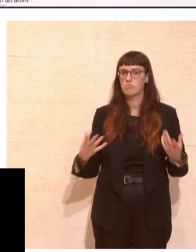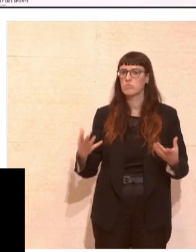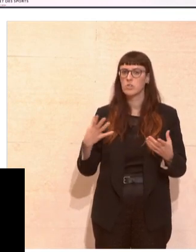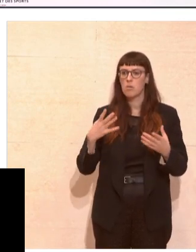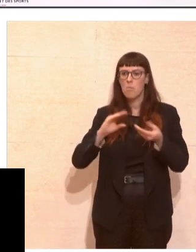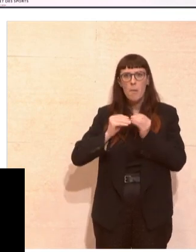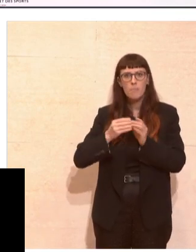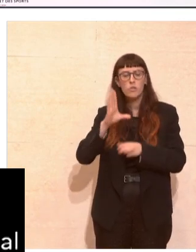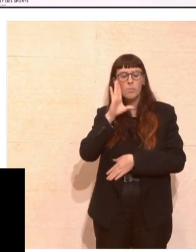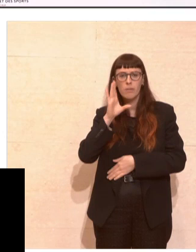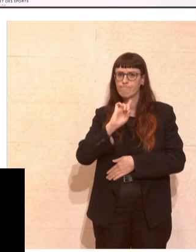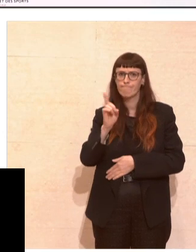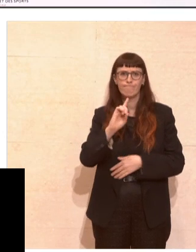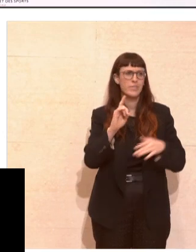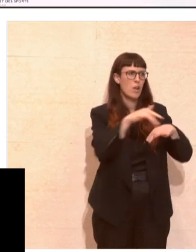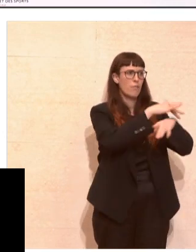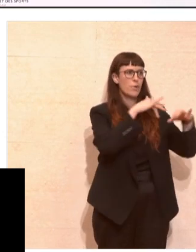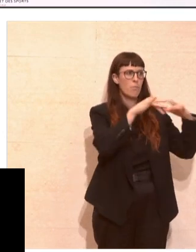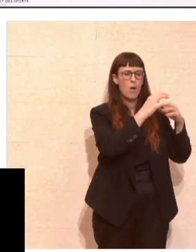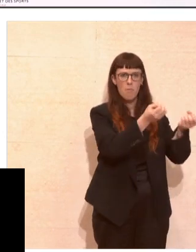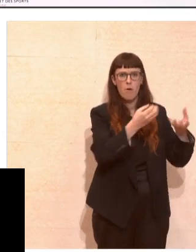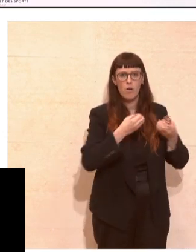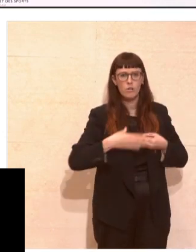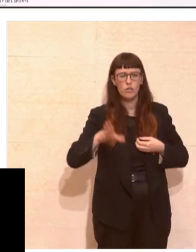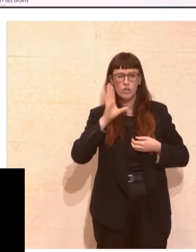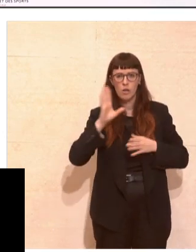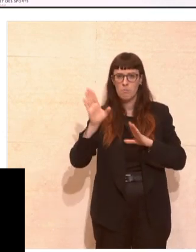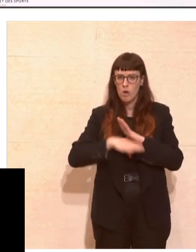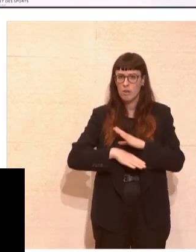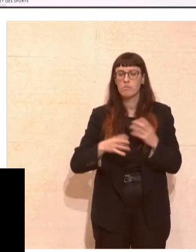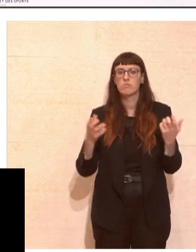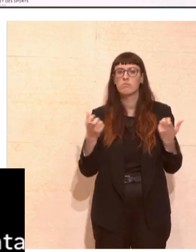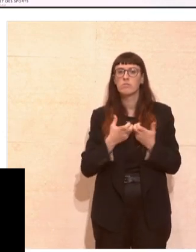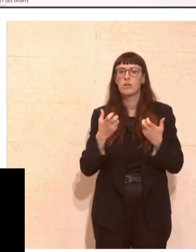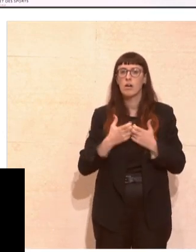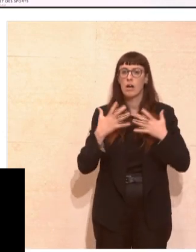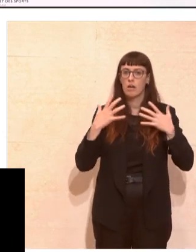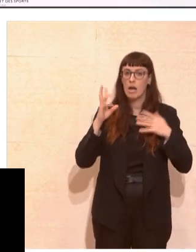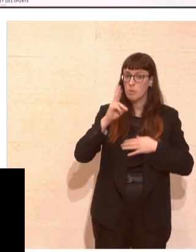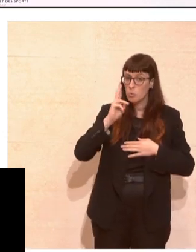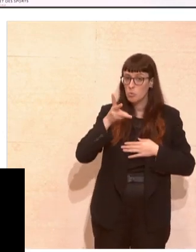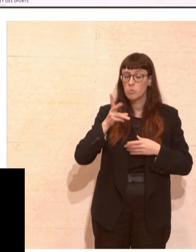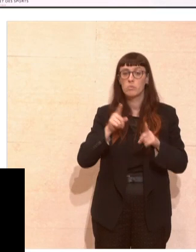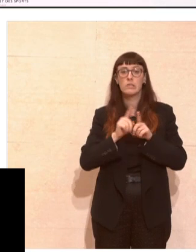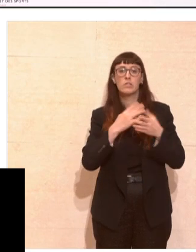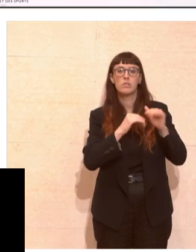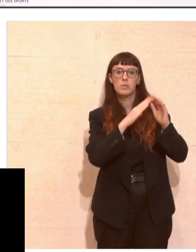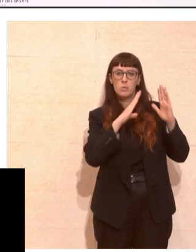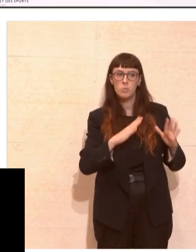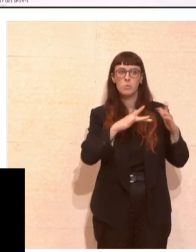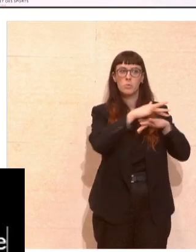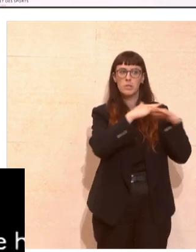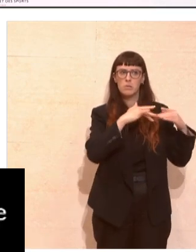plutôt des facteurs environnementaux, c'est l'environnement, qu'est-ce qui se passe à la maison, quelle hygiène de sommeil est-ce que j'ai à la maison, qui vont faire qu'on ne dort pas